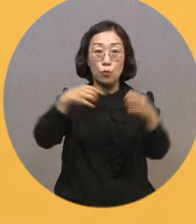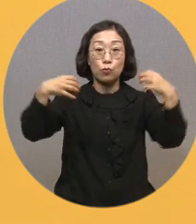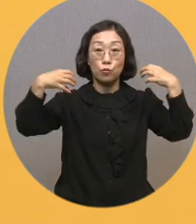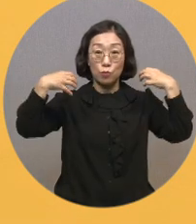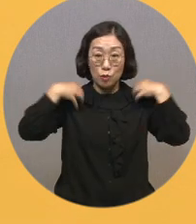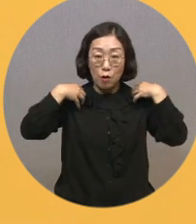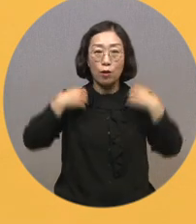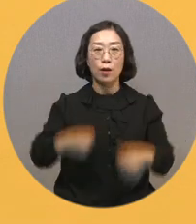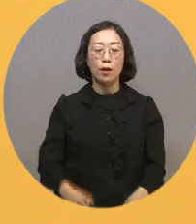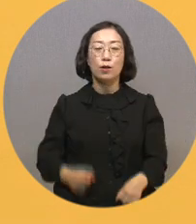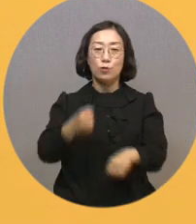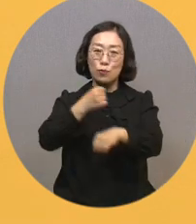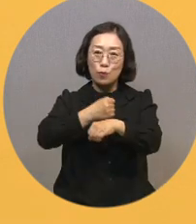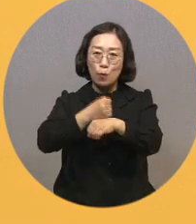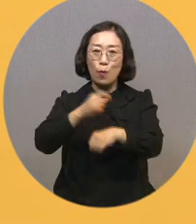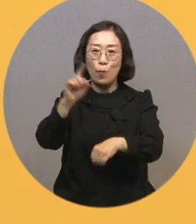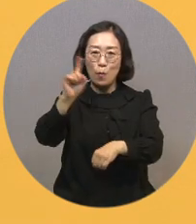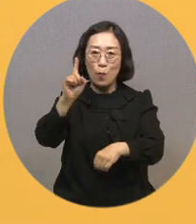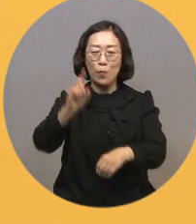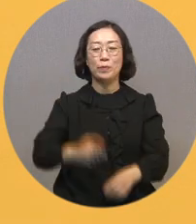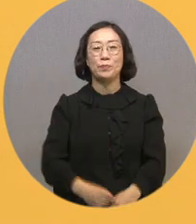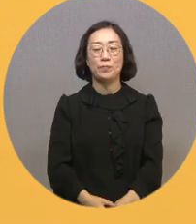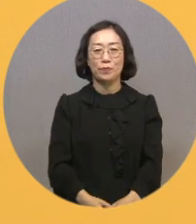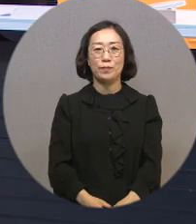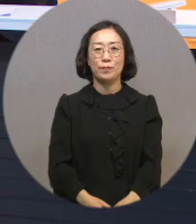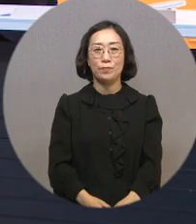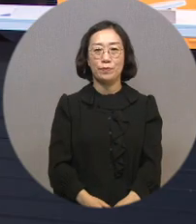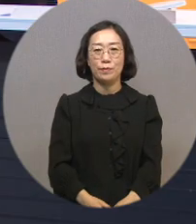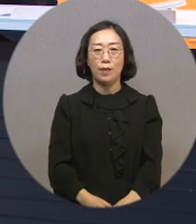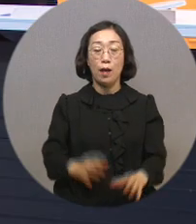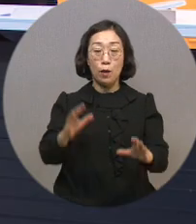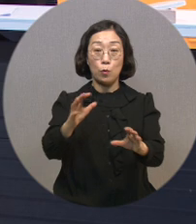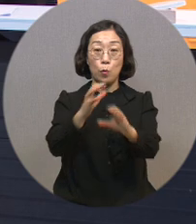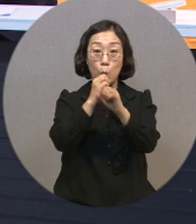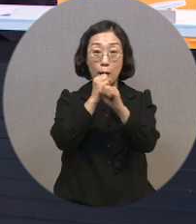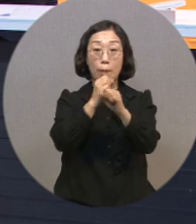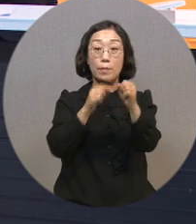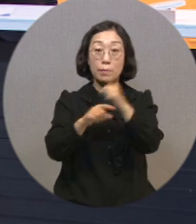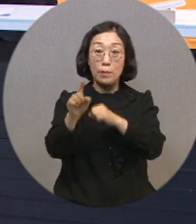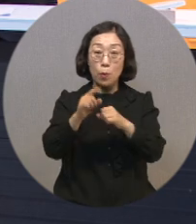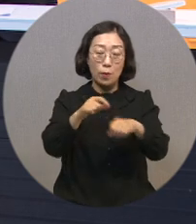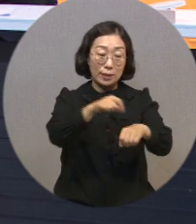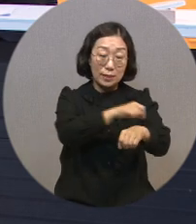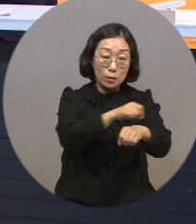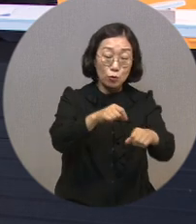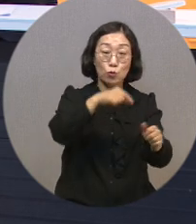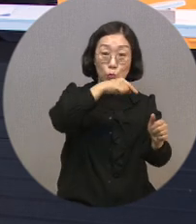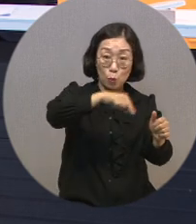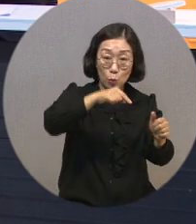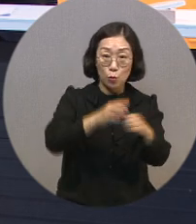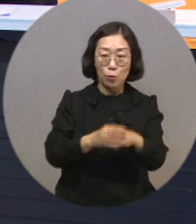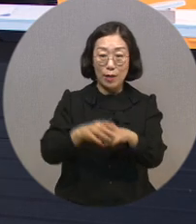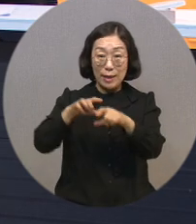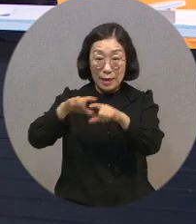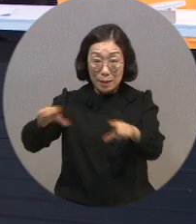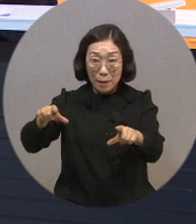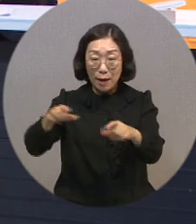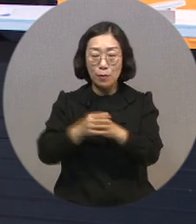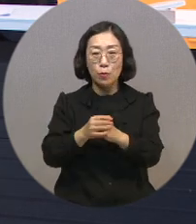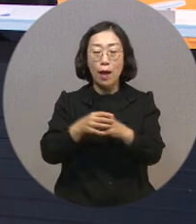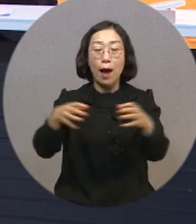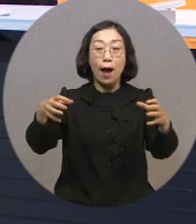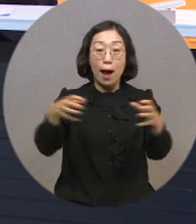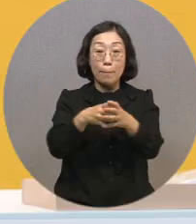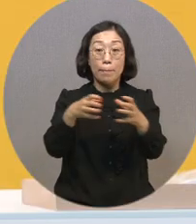노력. 또 좀 말씀을 해 주시겠습니까? 예, 결국 그 통합이라는 것은 아까 우리 특수교육의 통합교육과 같은 단어인 것